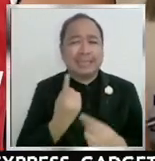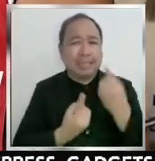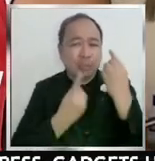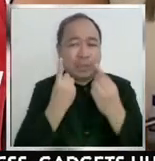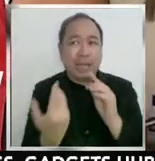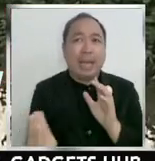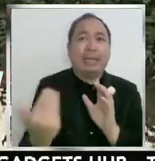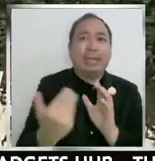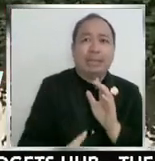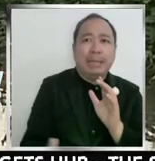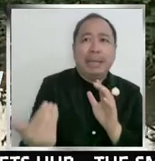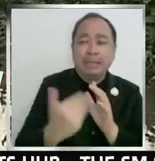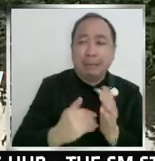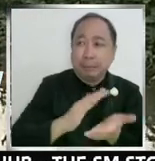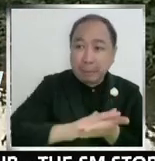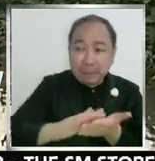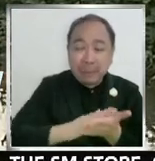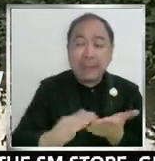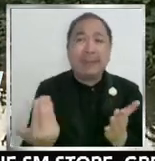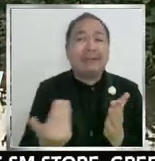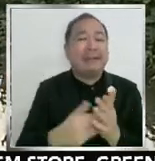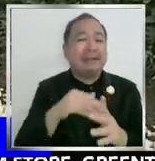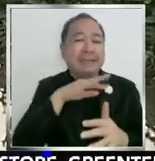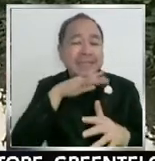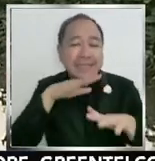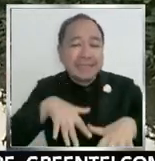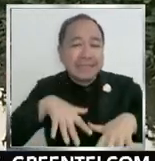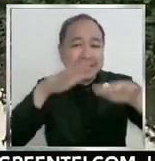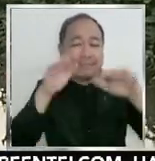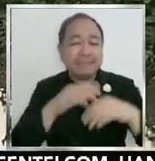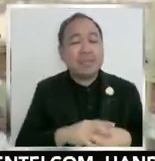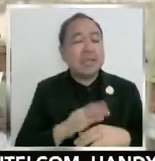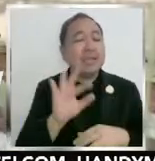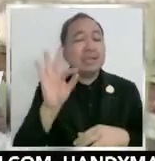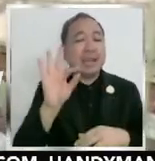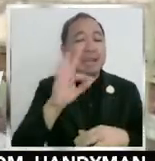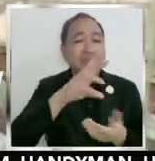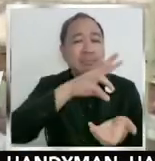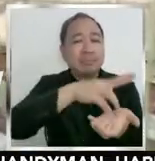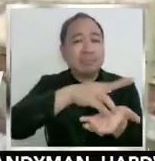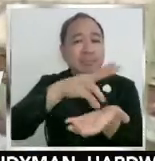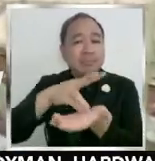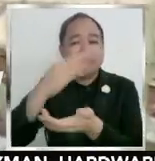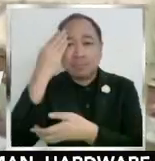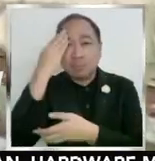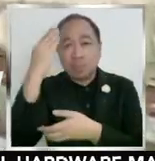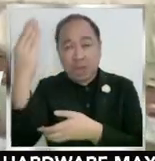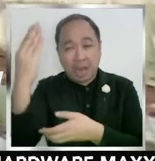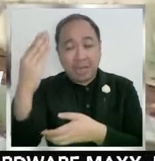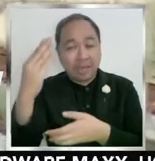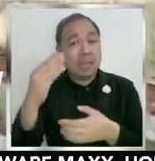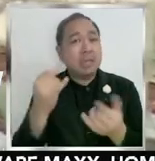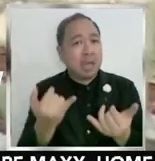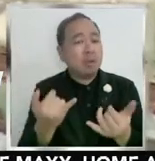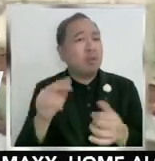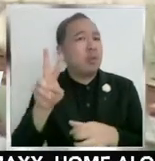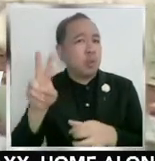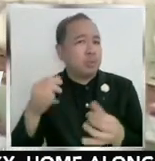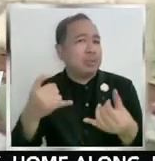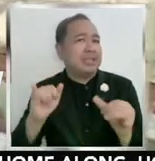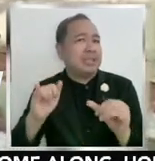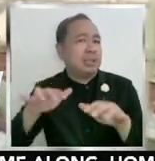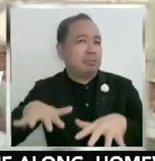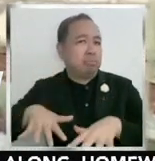hindi na matatapos eh. Sa siyam na bayan ng Bulacan na binaha dahil sa habagat, dalawa na lamang daw ang may mataas na tubig ayon sa